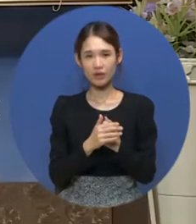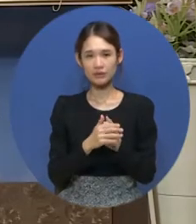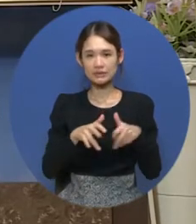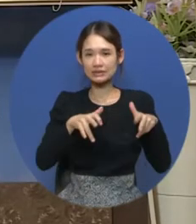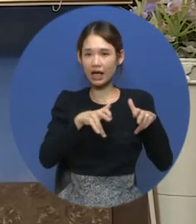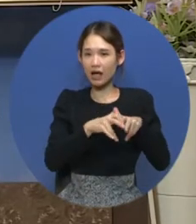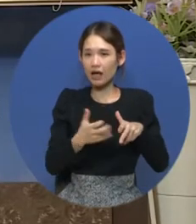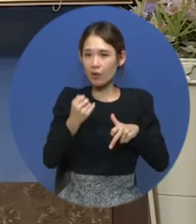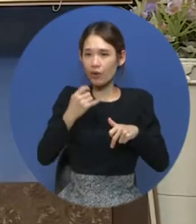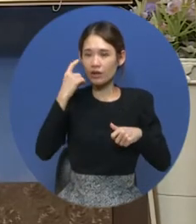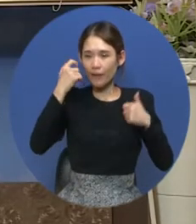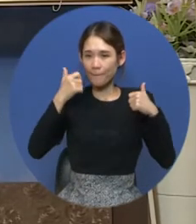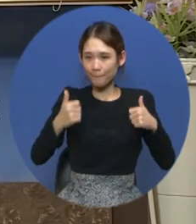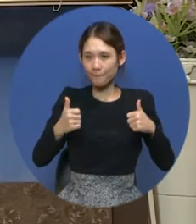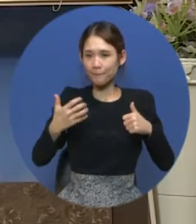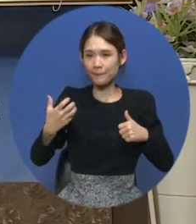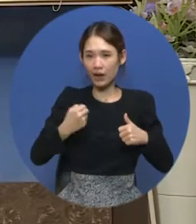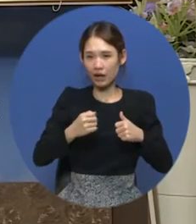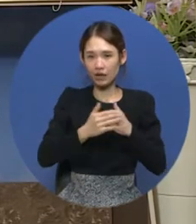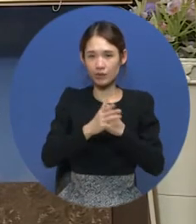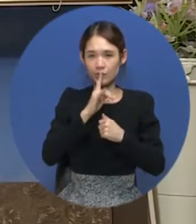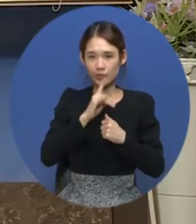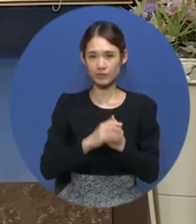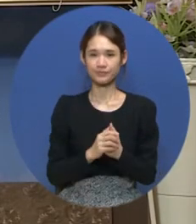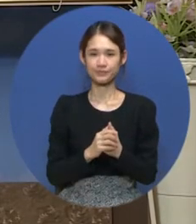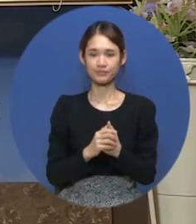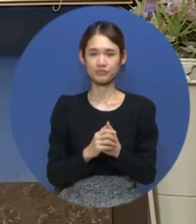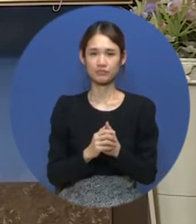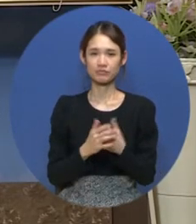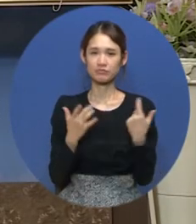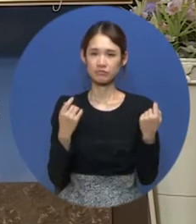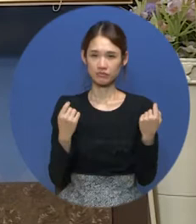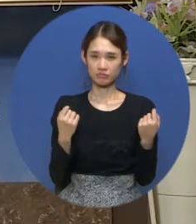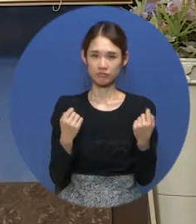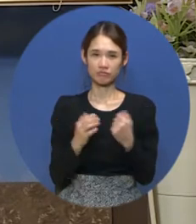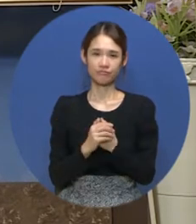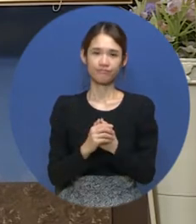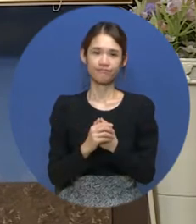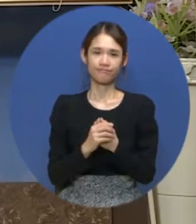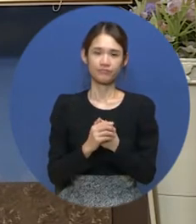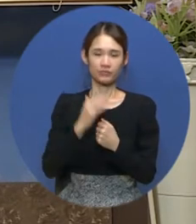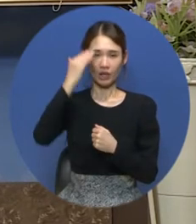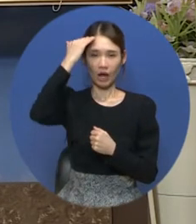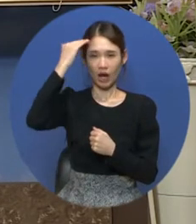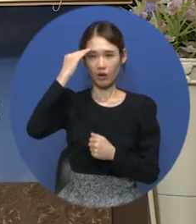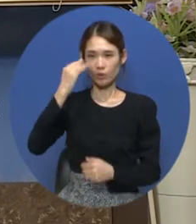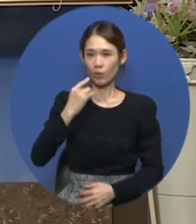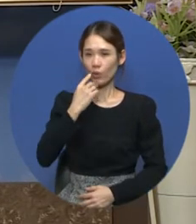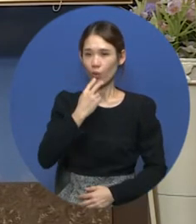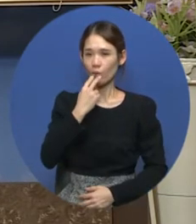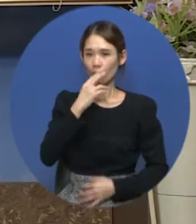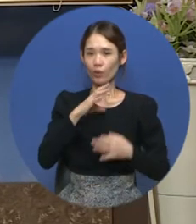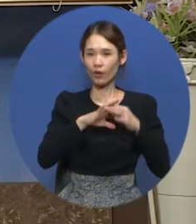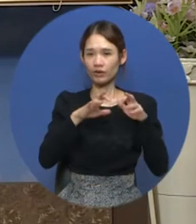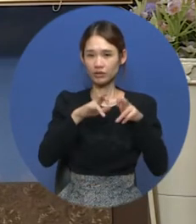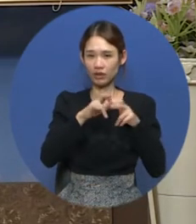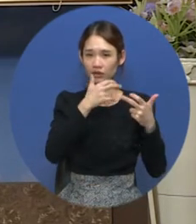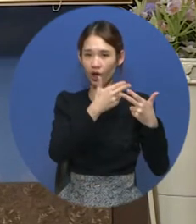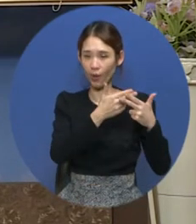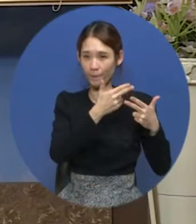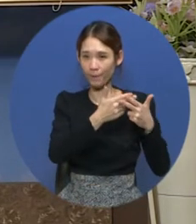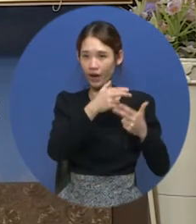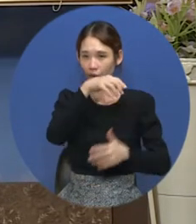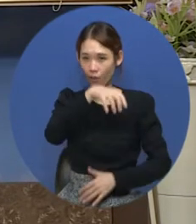판전을 갖고 이렇게 되는 것 같은데 그렇다면 한국 호흡기 장애인 협회 가 어떤